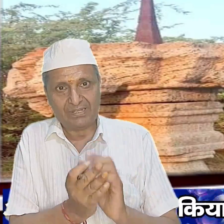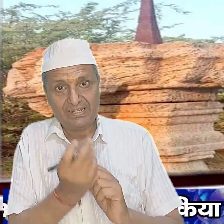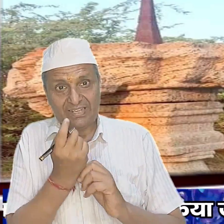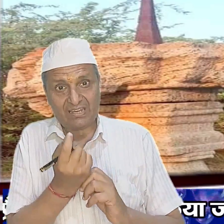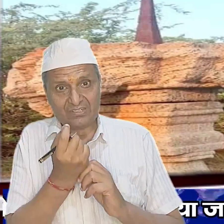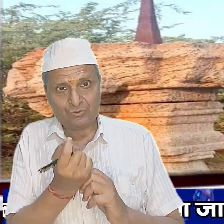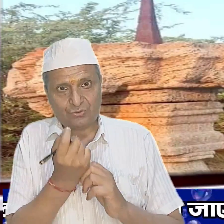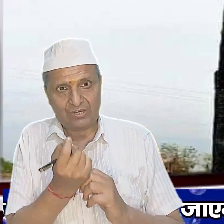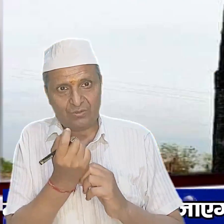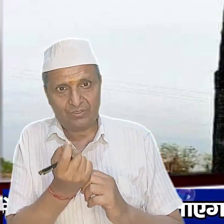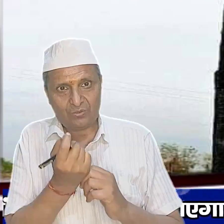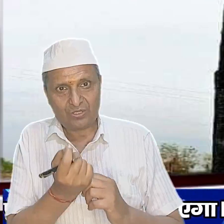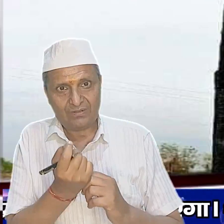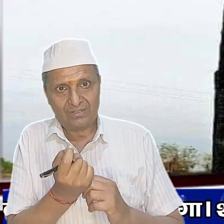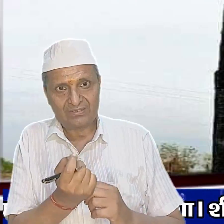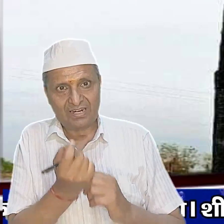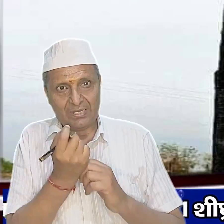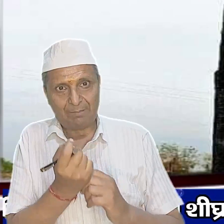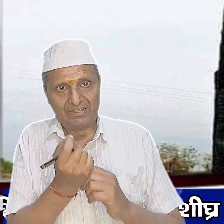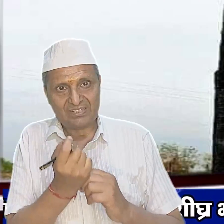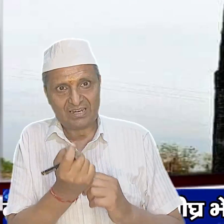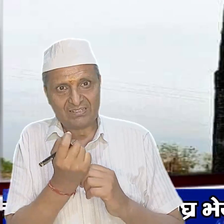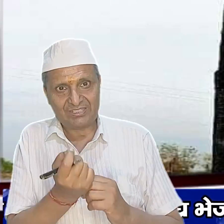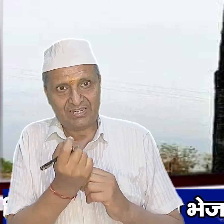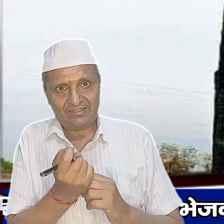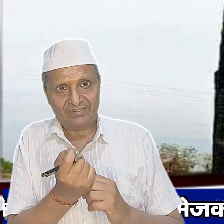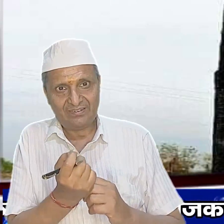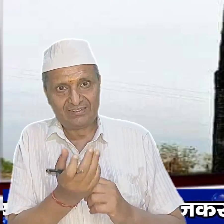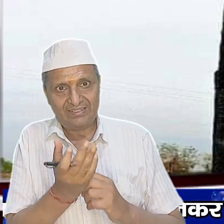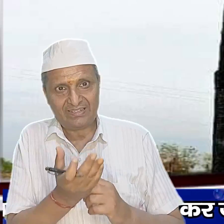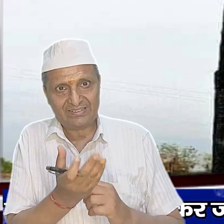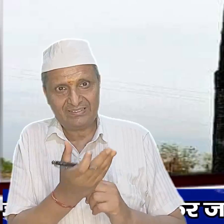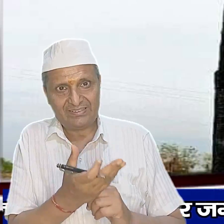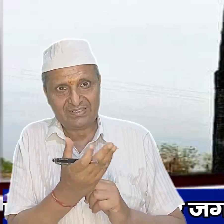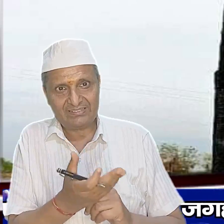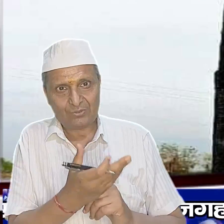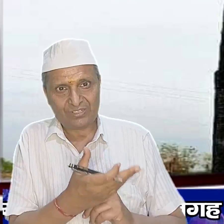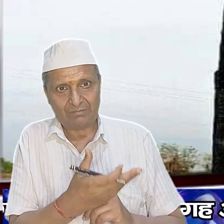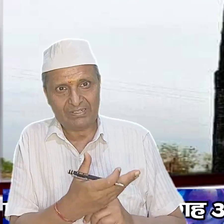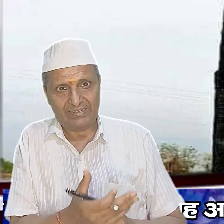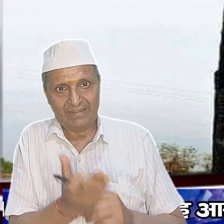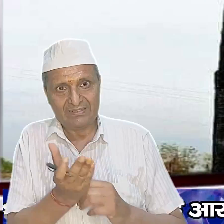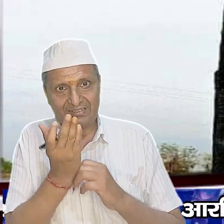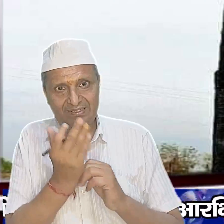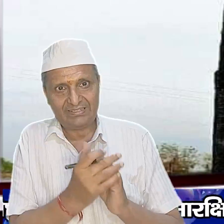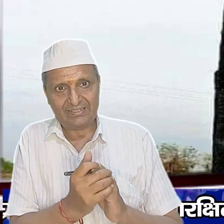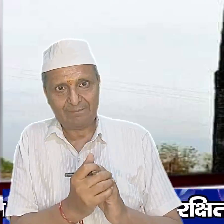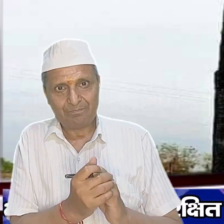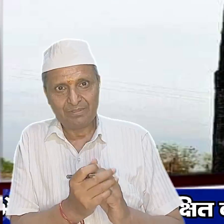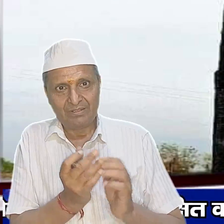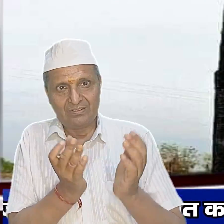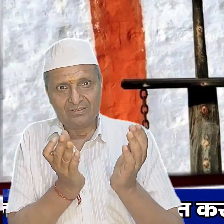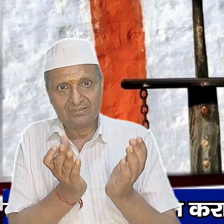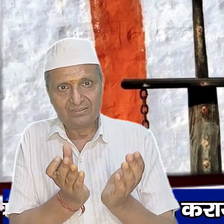तोप के मुंह पर जिंदे 18 साल से 25 साल के नौजवान जैनों को बांधकर 7 दिन के अंदर